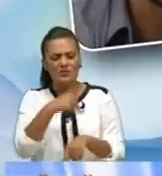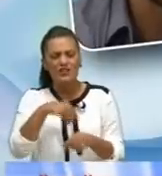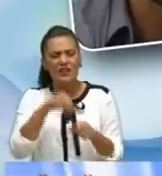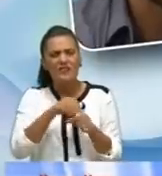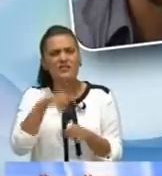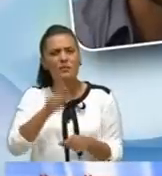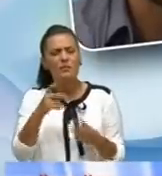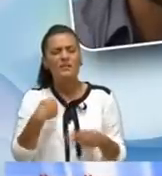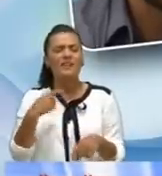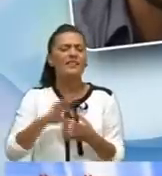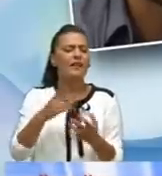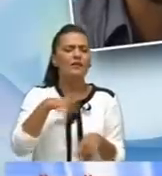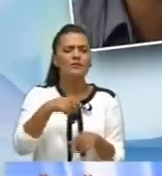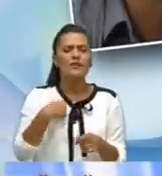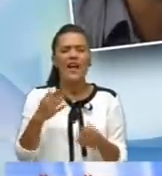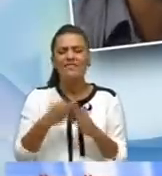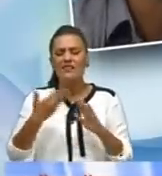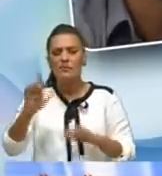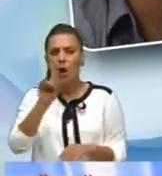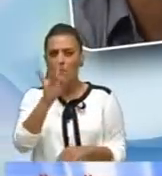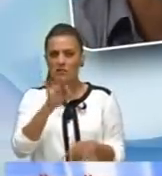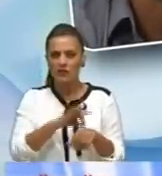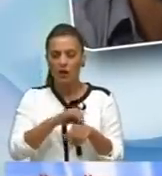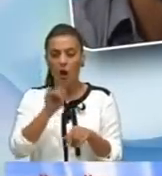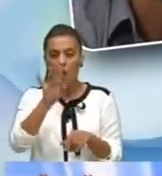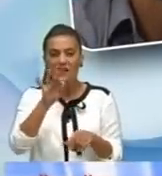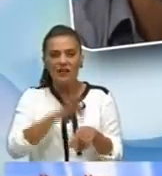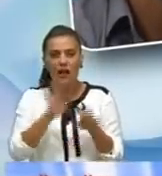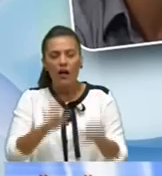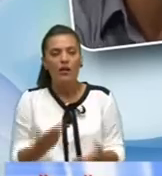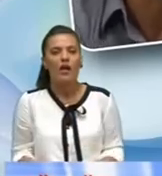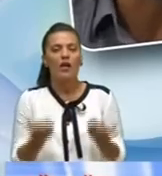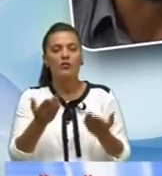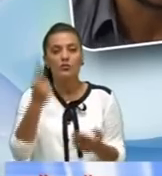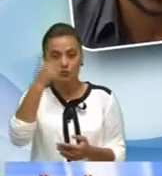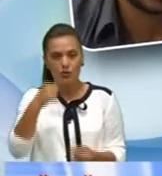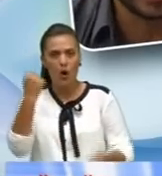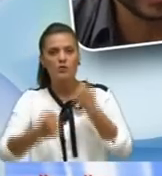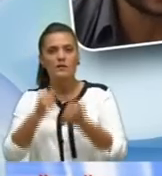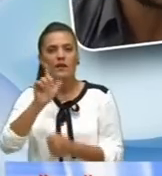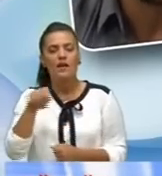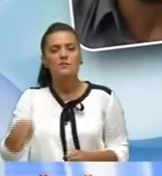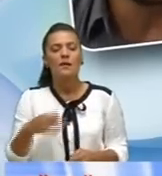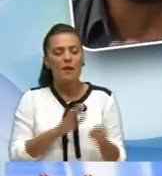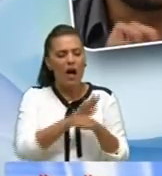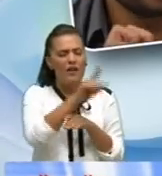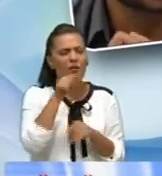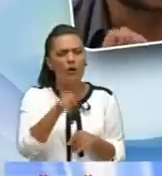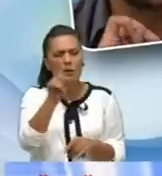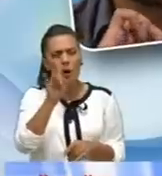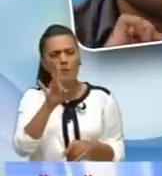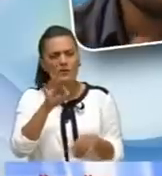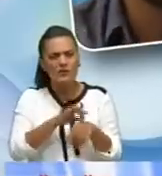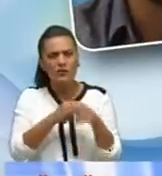işime, ne kadar sürede evden çıkabilirim? 15 dakika minimum süre. 15 dakika kala uyanıyor. İşte çünkü koşturma. Şimdi hayata öyle bir